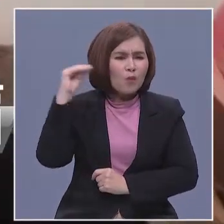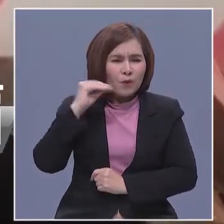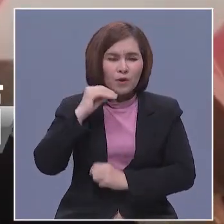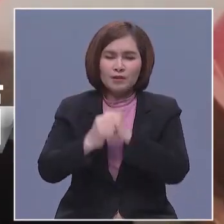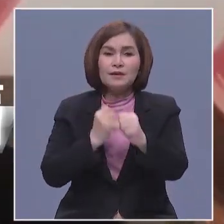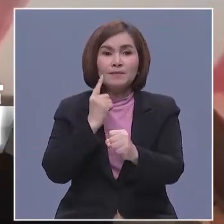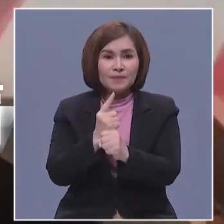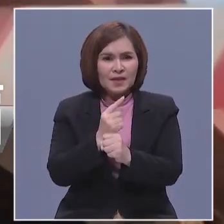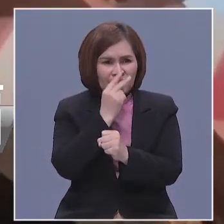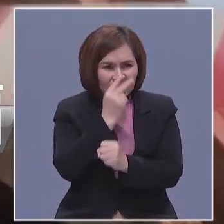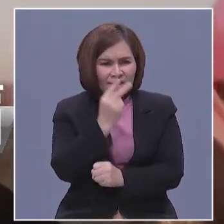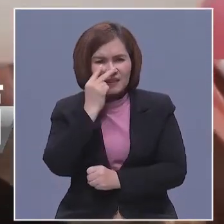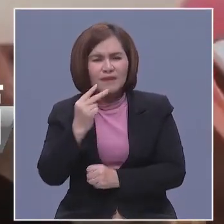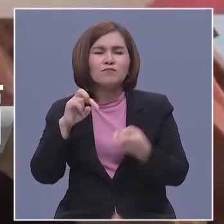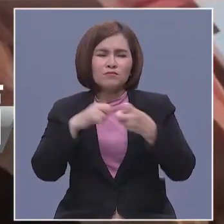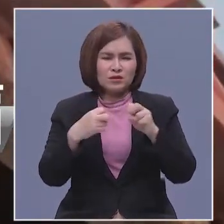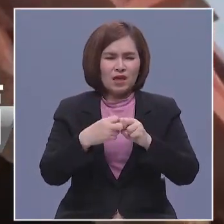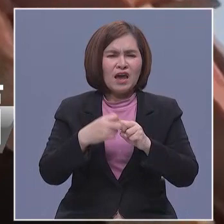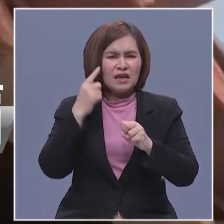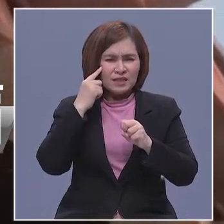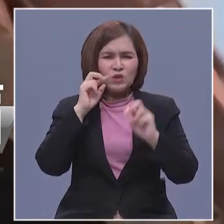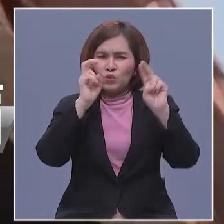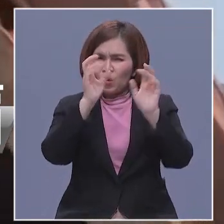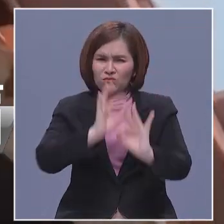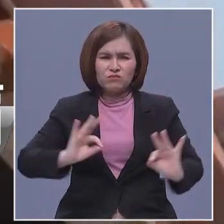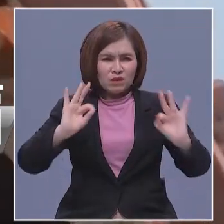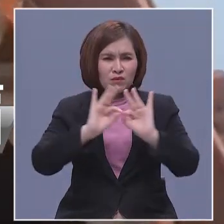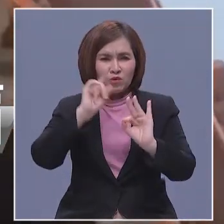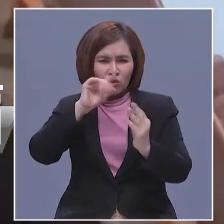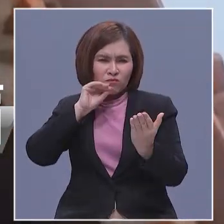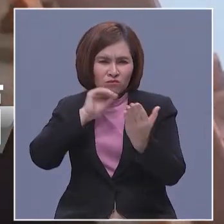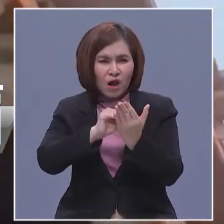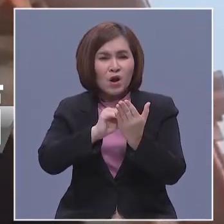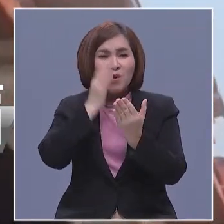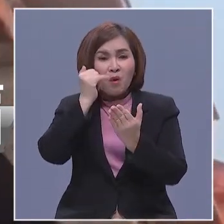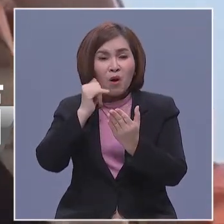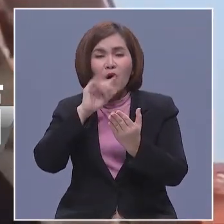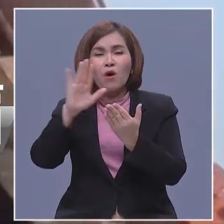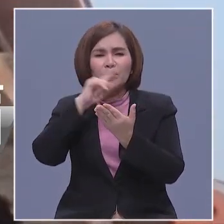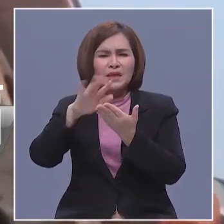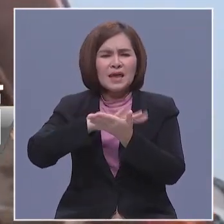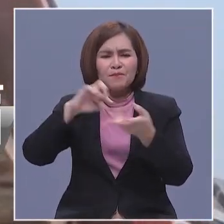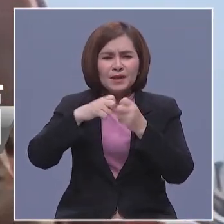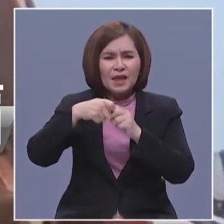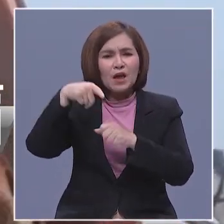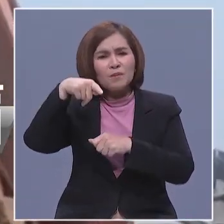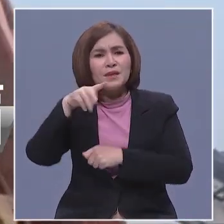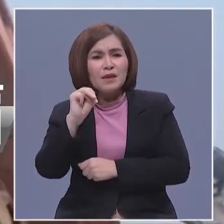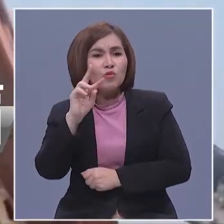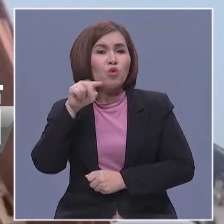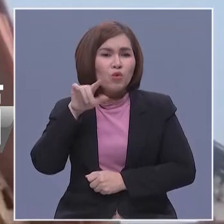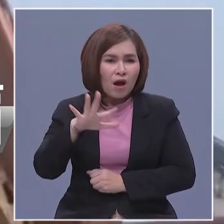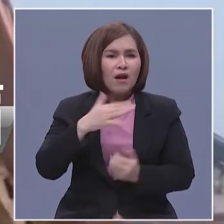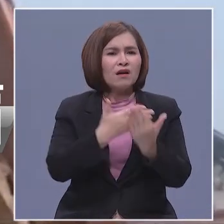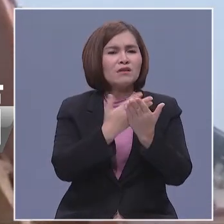แต่ข่าวอะไรแบบเนี้ยมันจะต้องเป็นวาระแห่งชาติแล้วมั้ยนอกจากเรื่องของฝุ่นเรื่องของนี่แล้วเนี่ยเรื่องของถนนพระราม2เอง